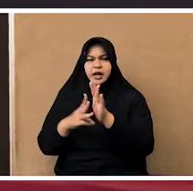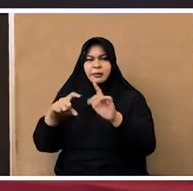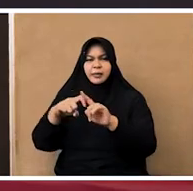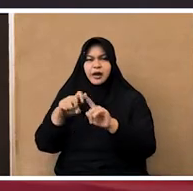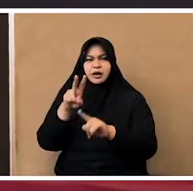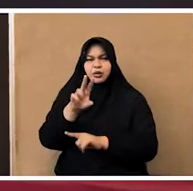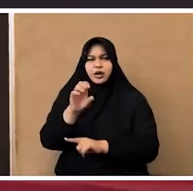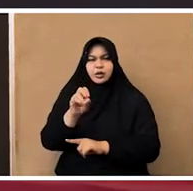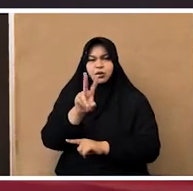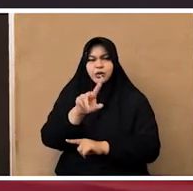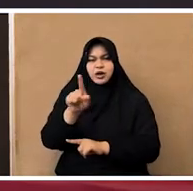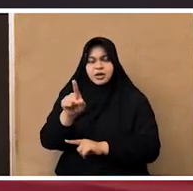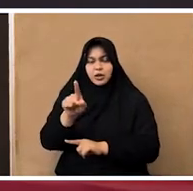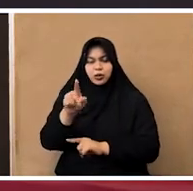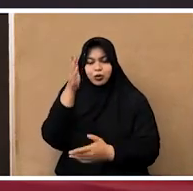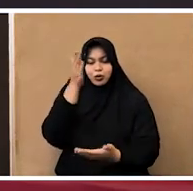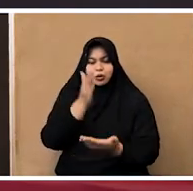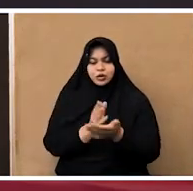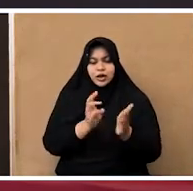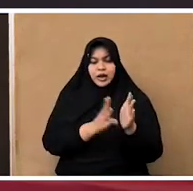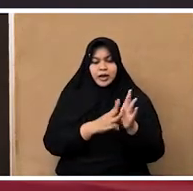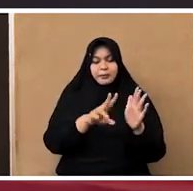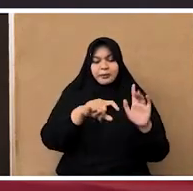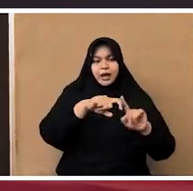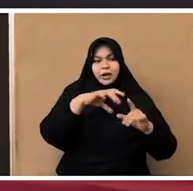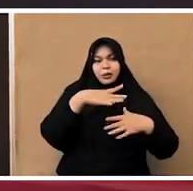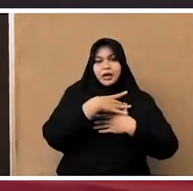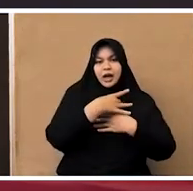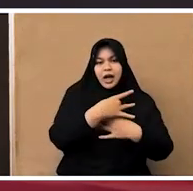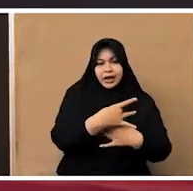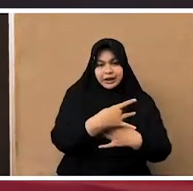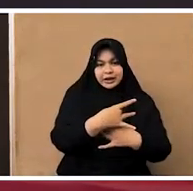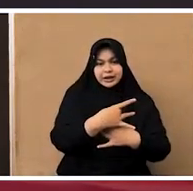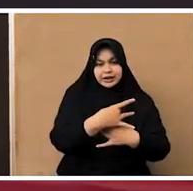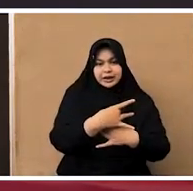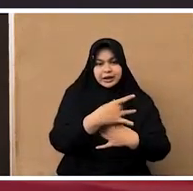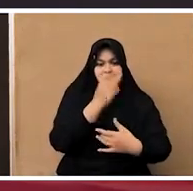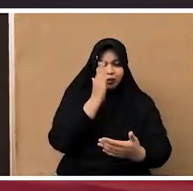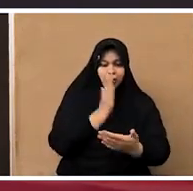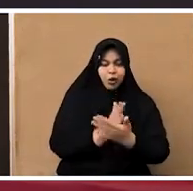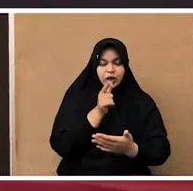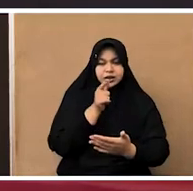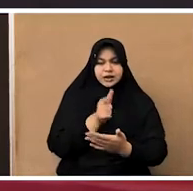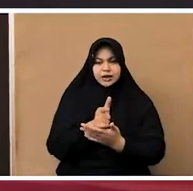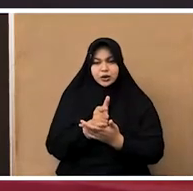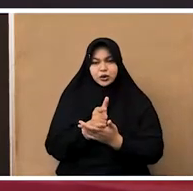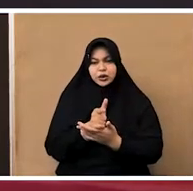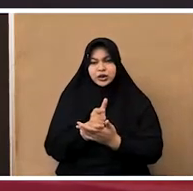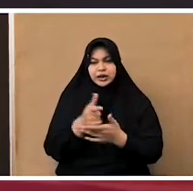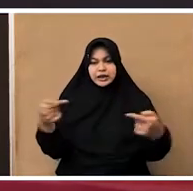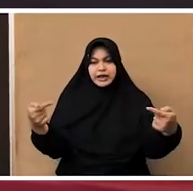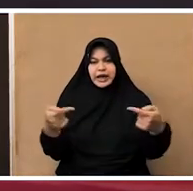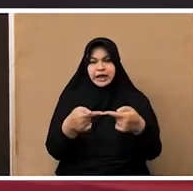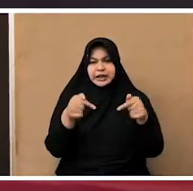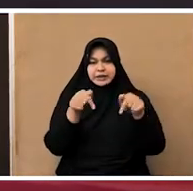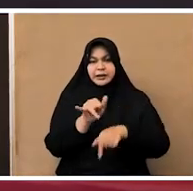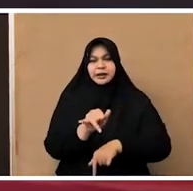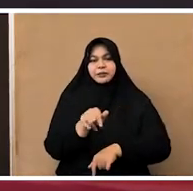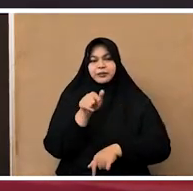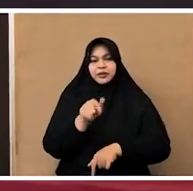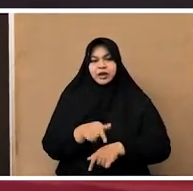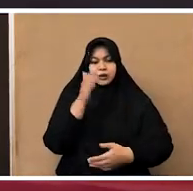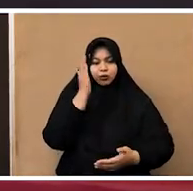ya utusan MK itu menarik kalau di ini konteks putusan itu atau rasiologisnya dikaitkan dengan ini